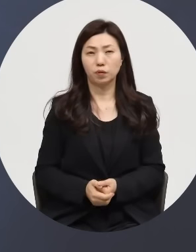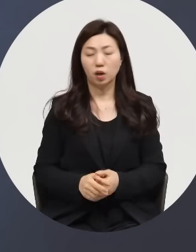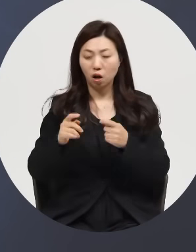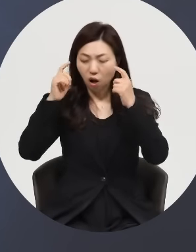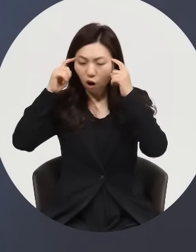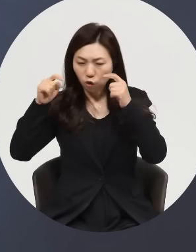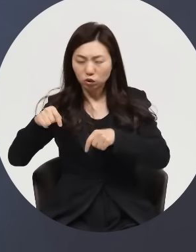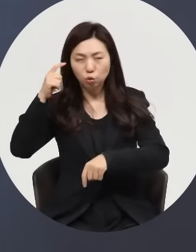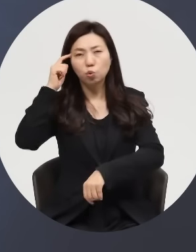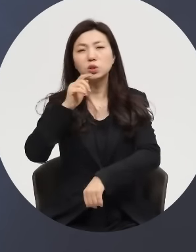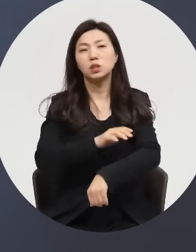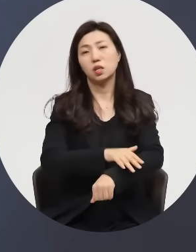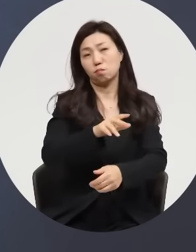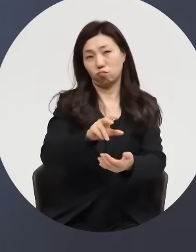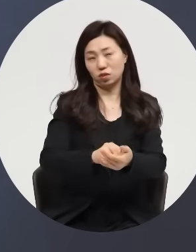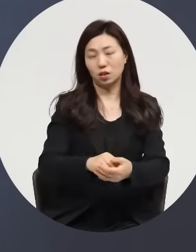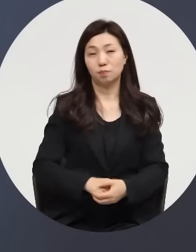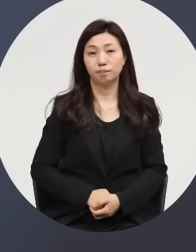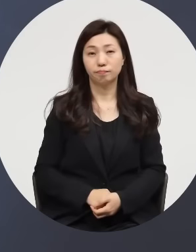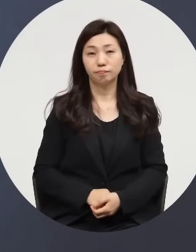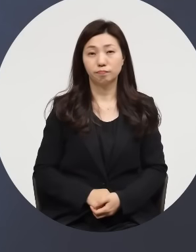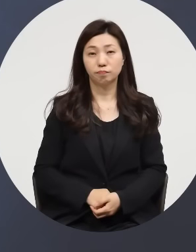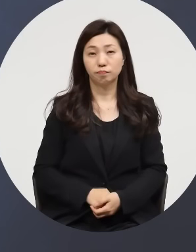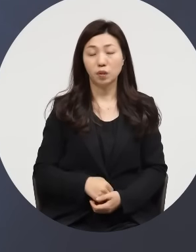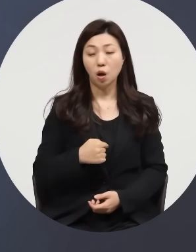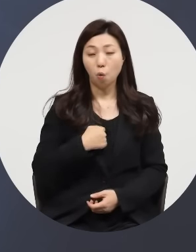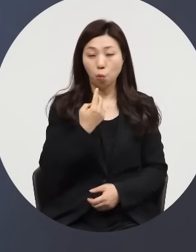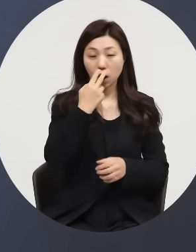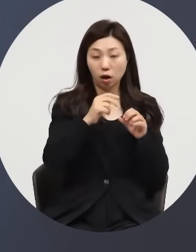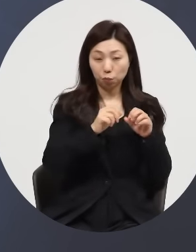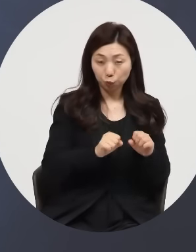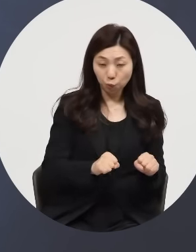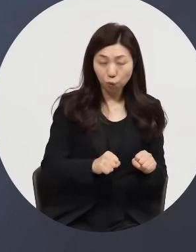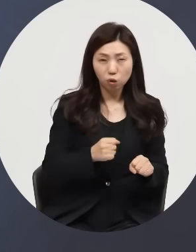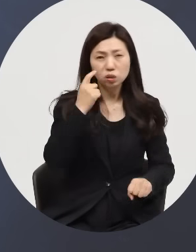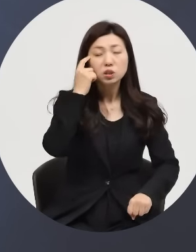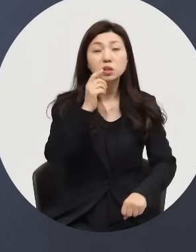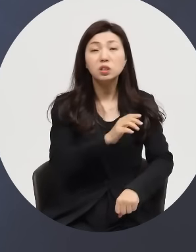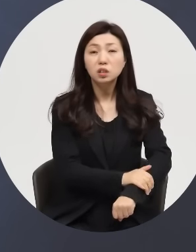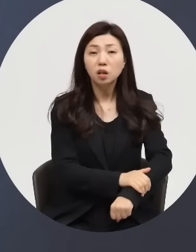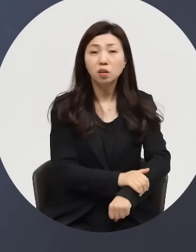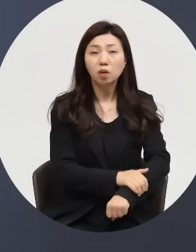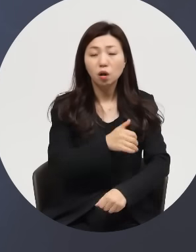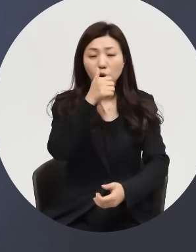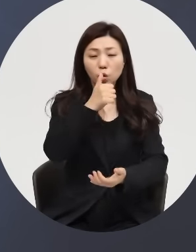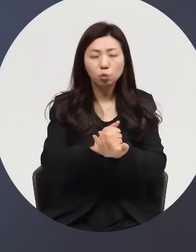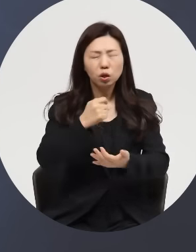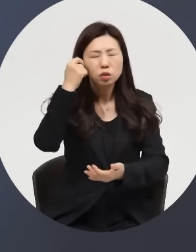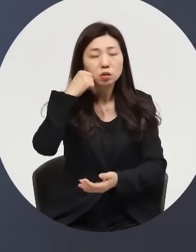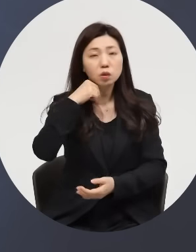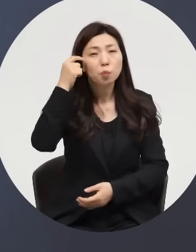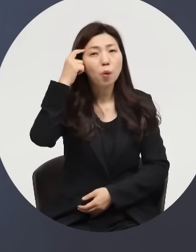어리석고 지혜로운 문제. 근데 왜, 지혜로운데 왜 죄의식을 왜 느껴?